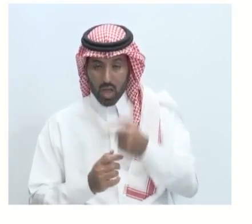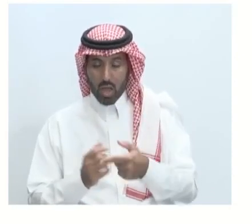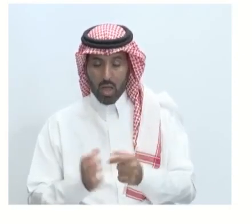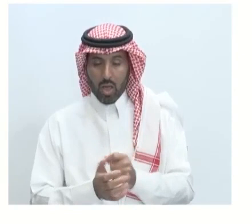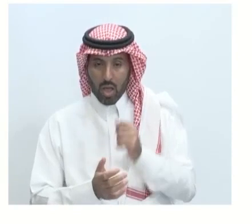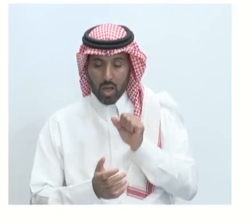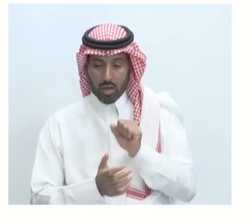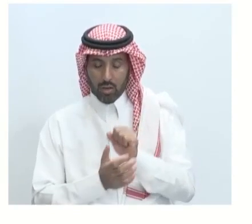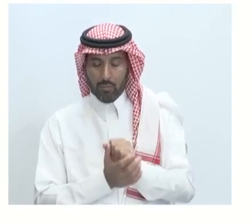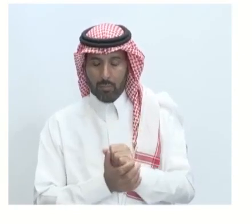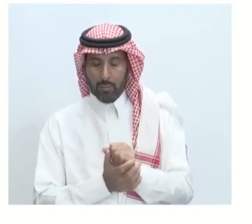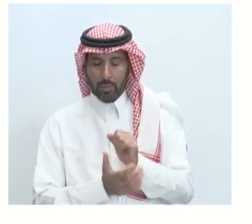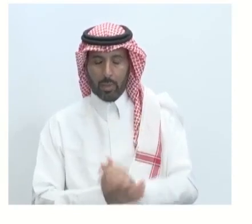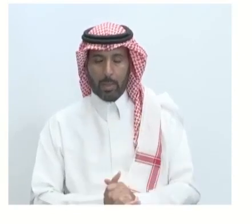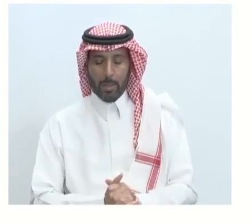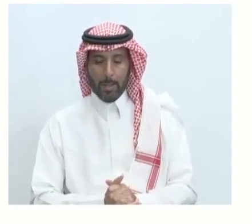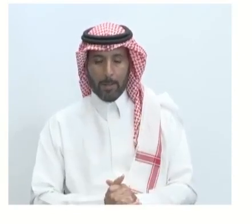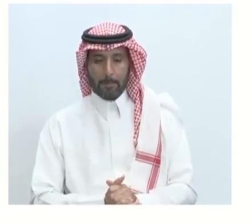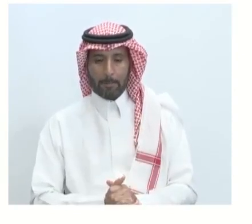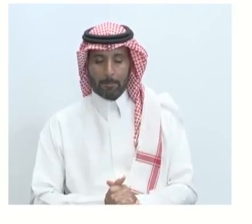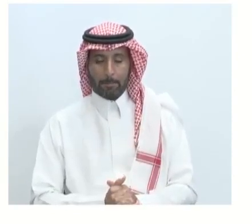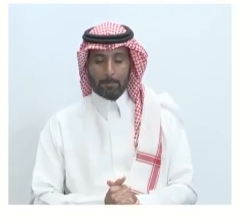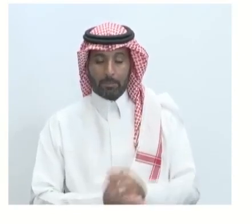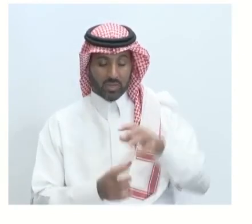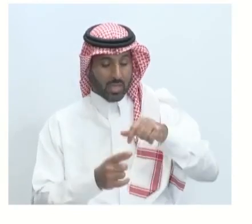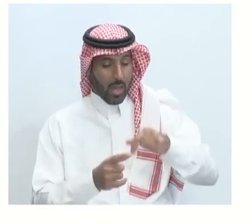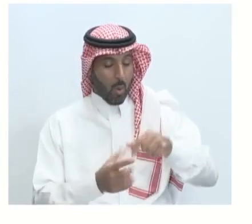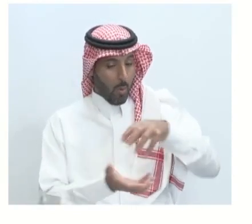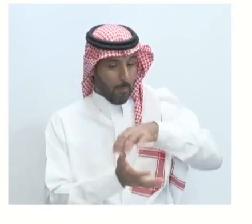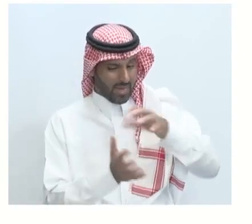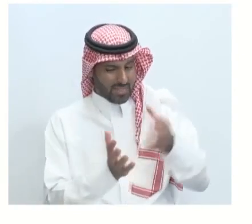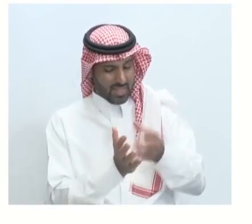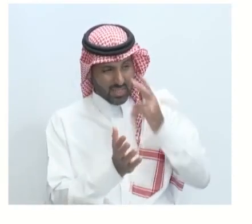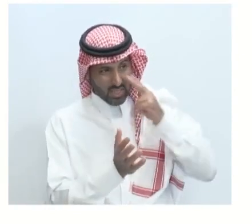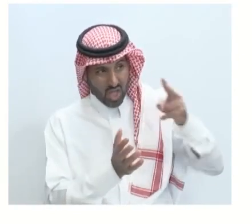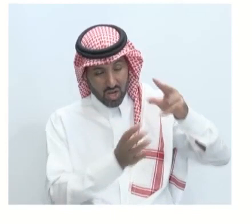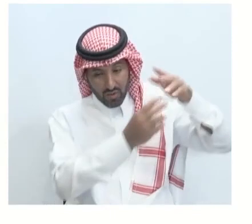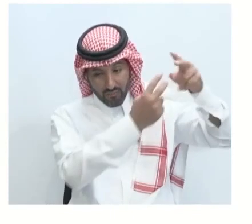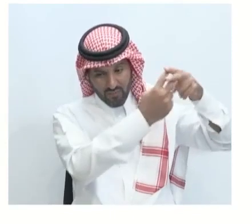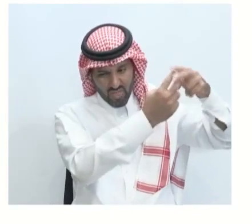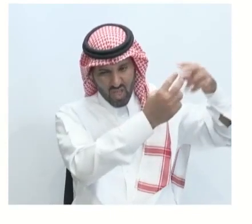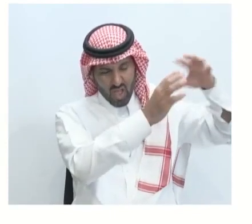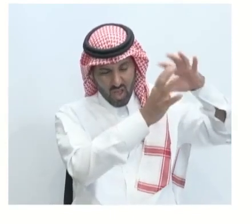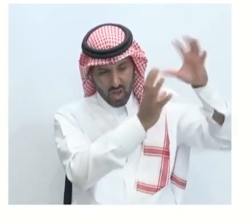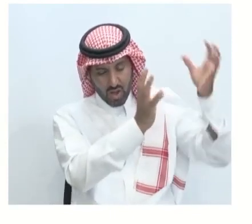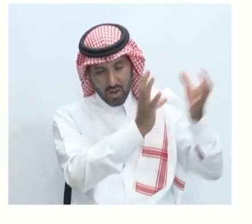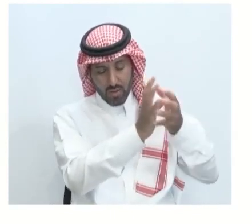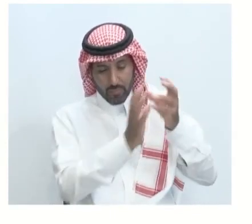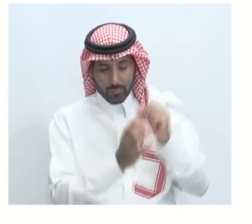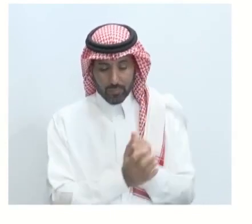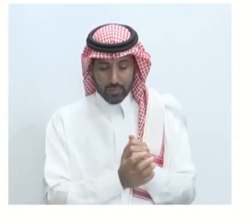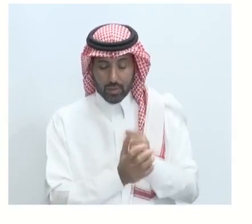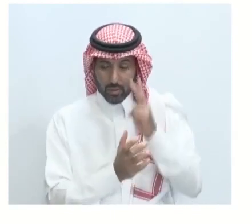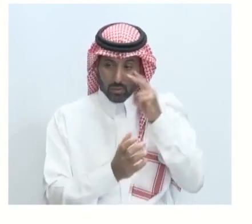التلسكوبات التي تعمل في هذا المدى هو مرصد شاندرا الفضائي كما هو واضح في الشكل 17